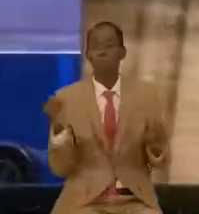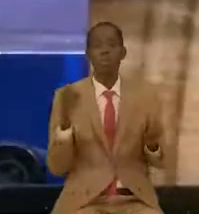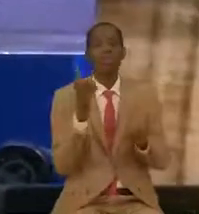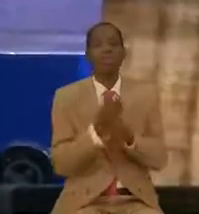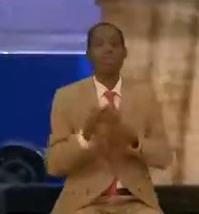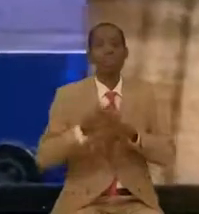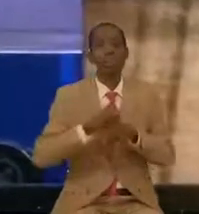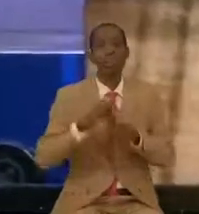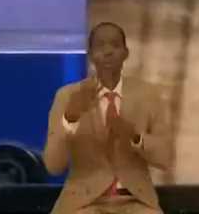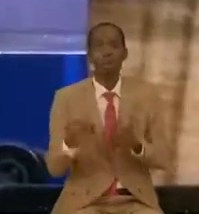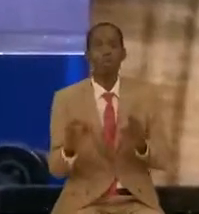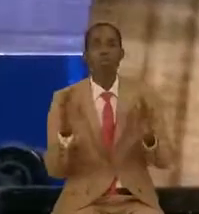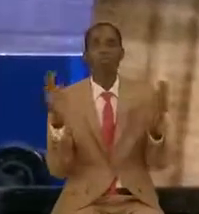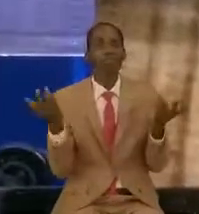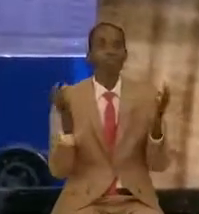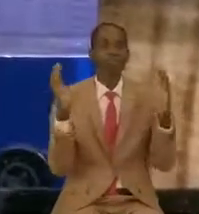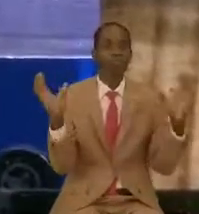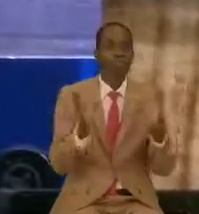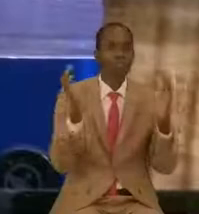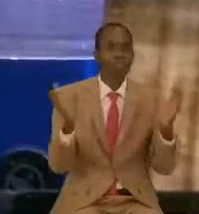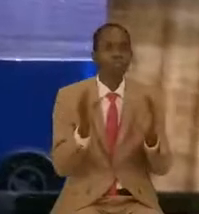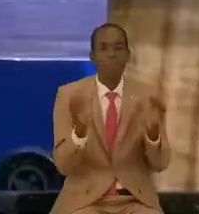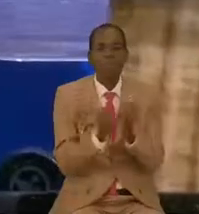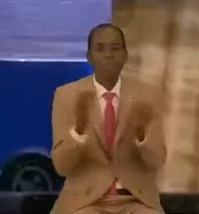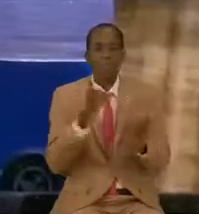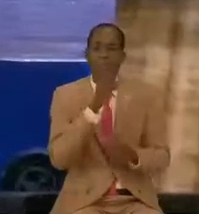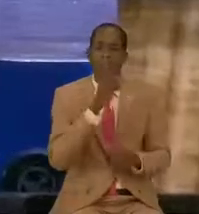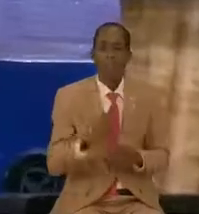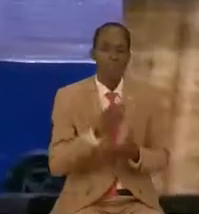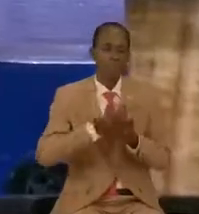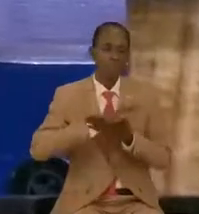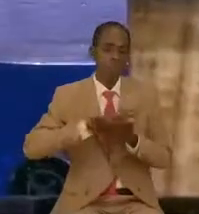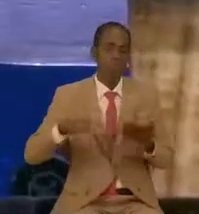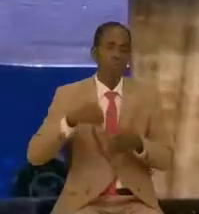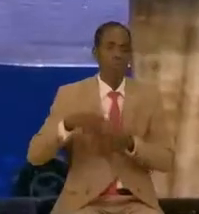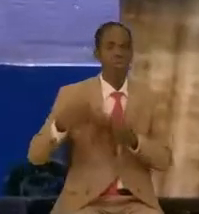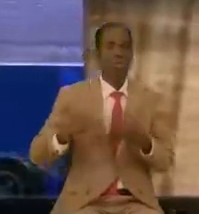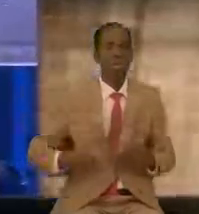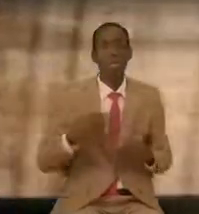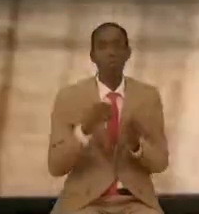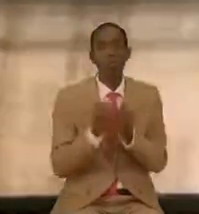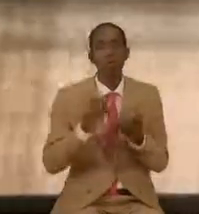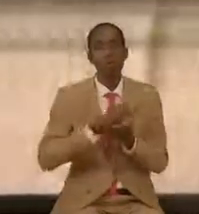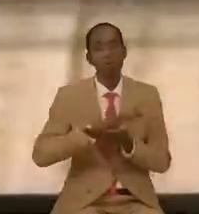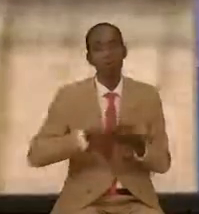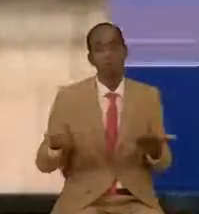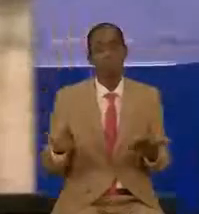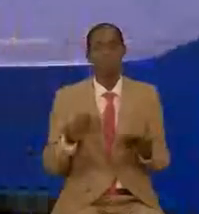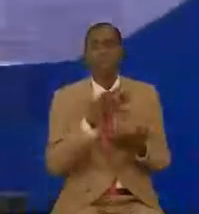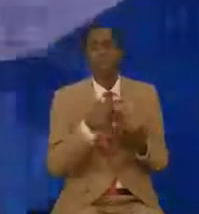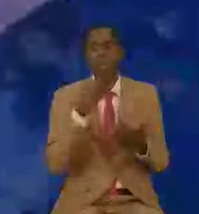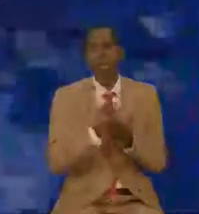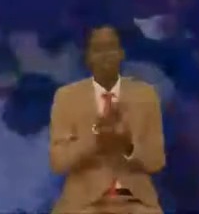salut, des attitudes extérieures de sainteté sans la véritable sanctification du cœur.